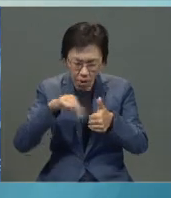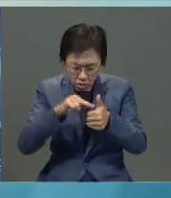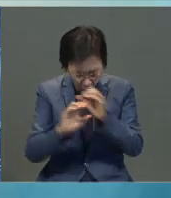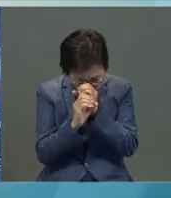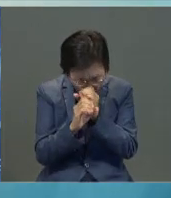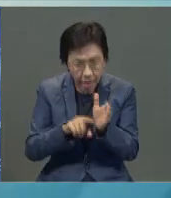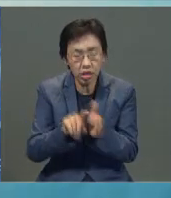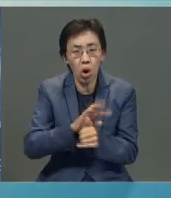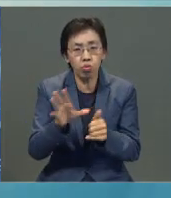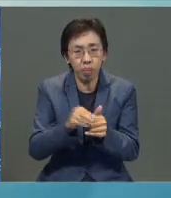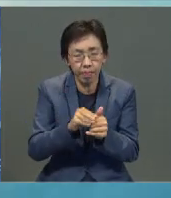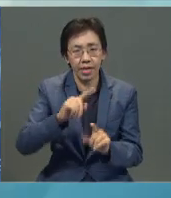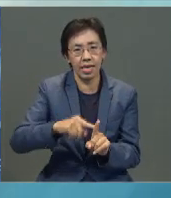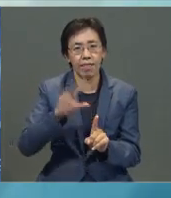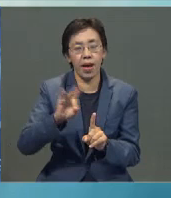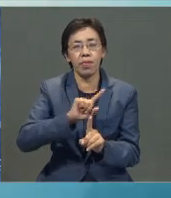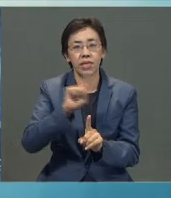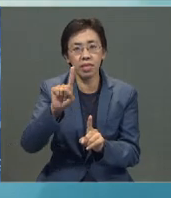กรกฎาคมนะครับก็ก็อยู่เซโคนันถิ่นที่กรุงเทพฯตรวจพบเชื้อวันที่1